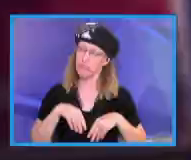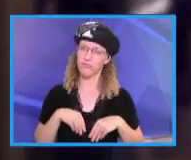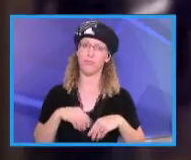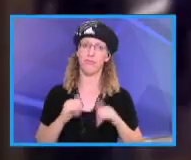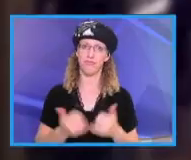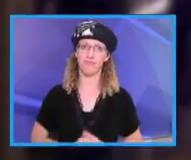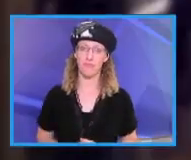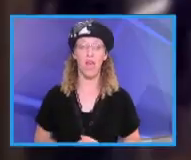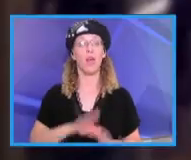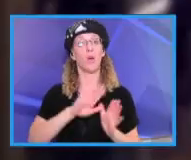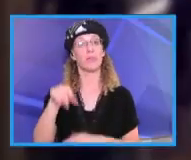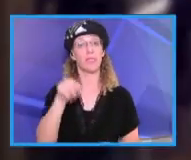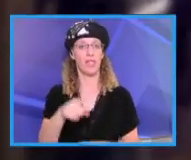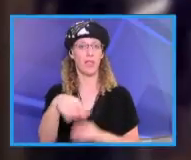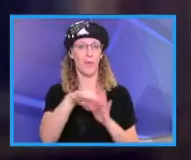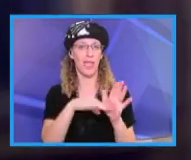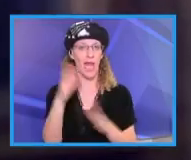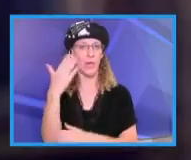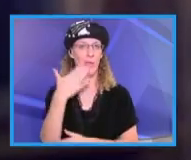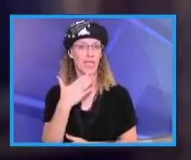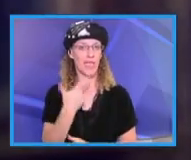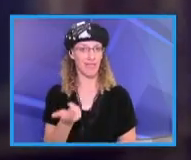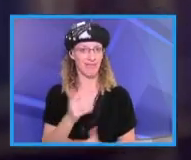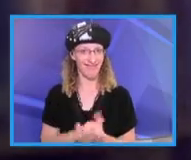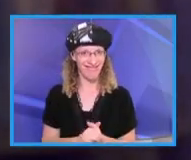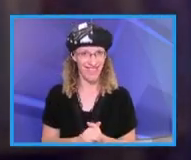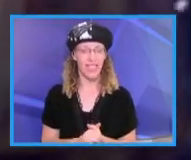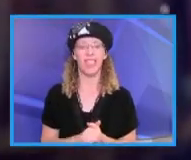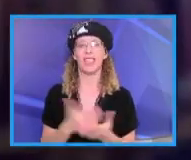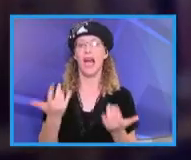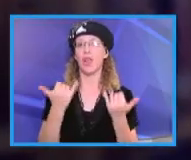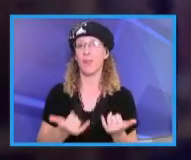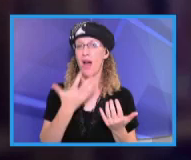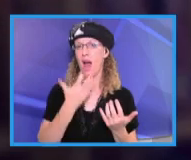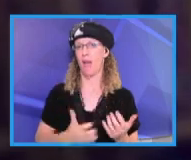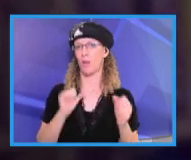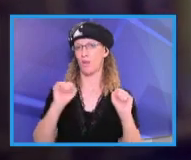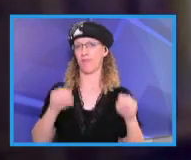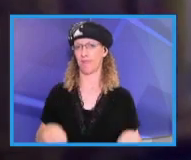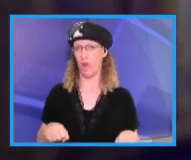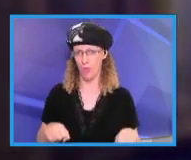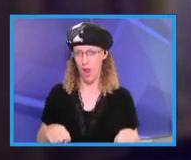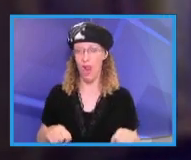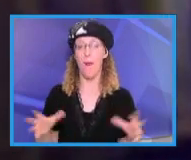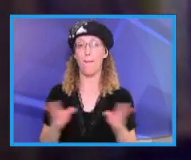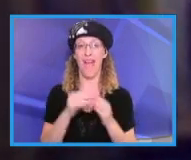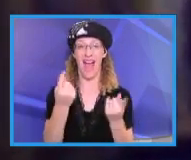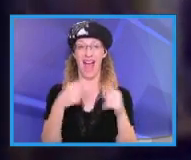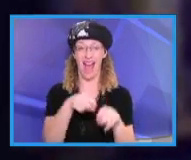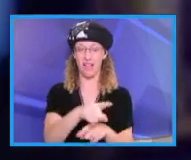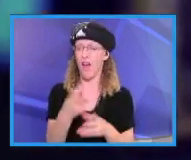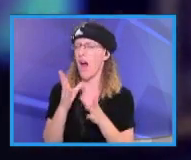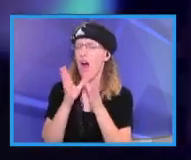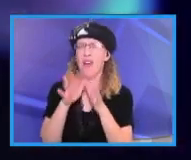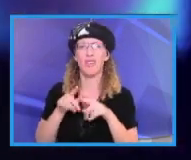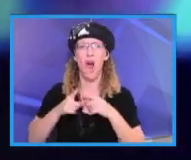לדרישה. מעבר לזה, זו מדינה יהודית. היום, הרבנות הראשית היא מונופול. במקביל אליה, פועלים עשרות ארגוני